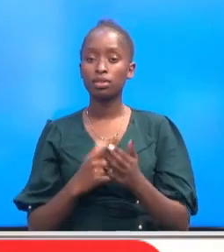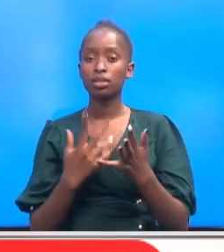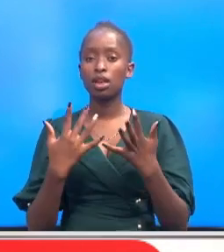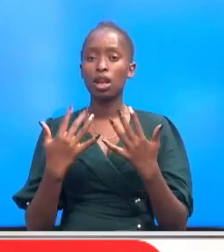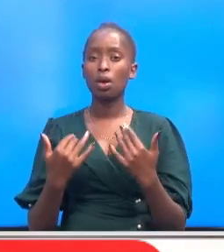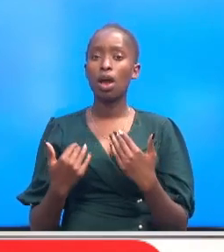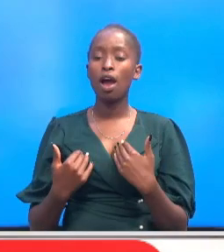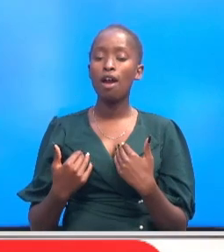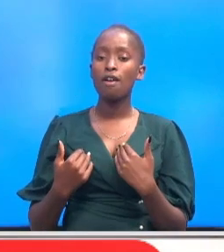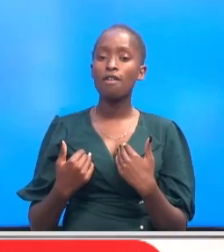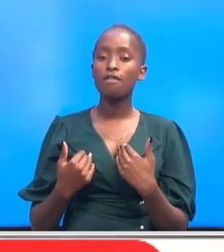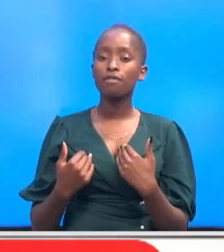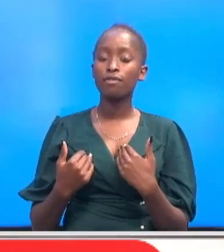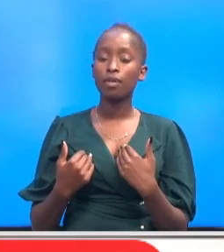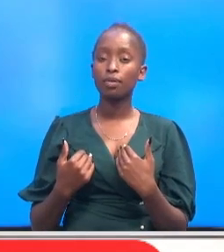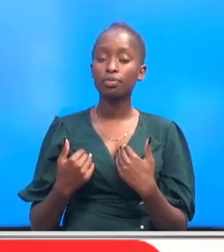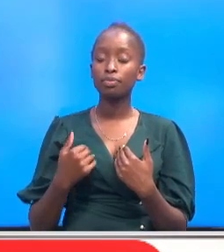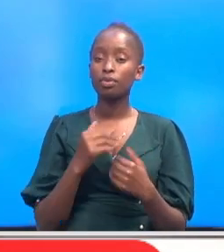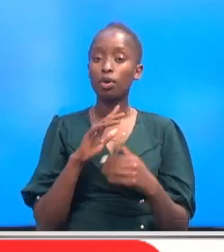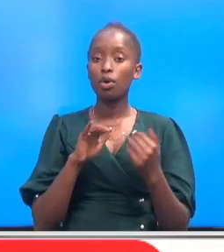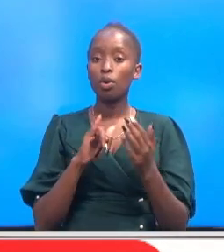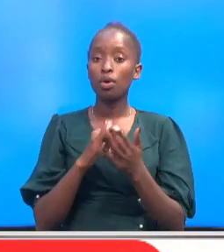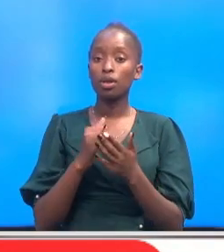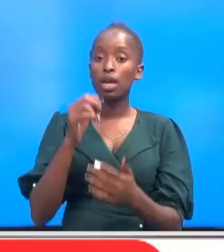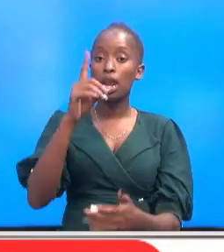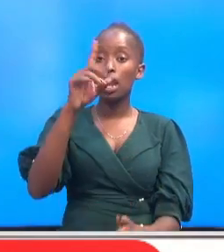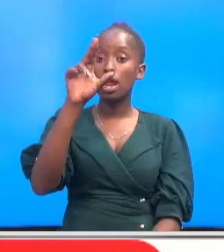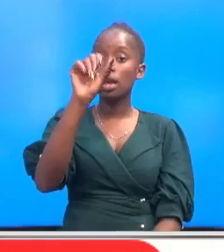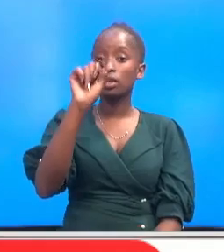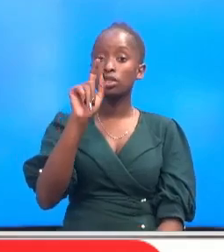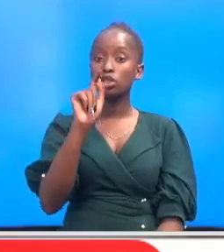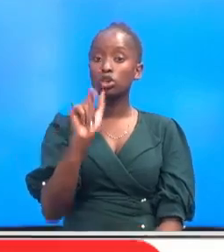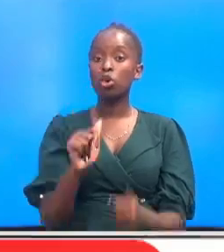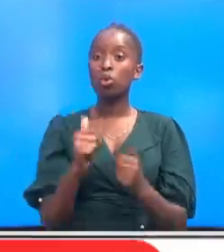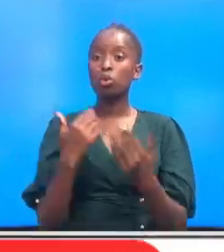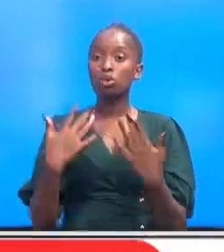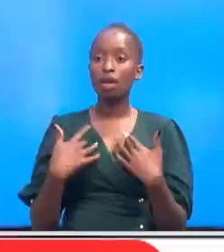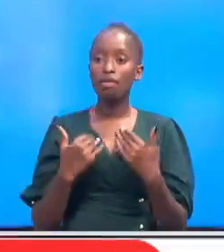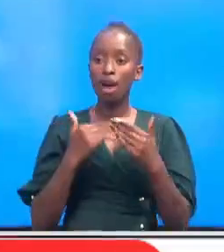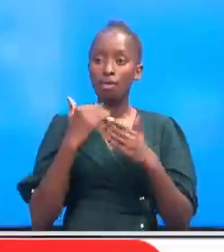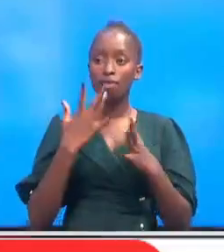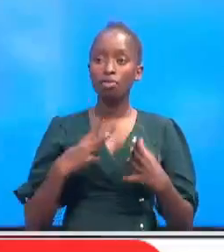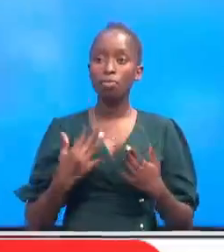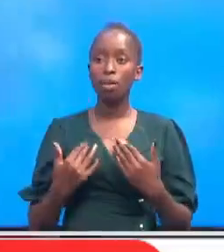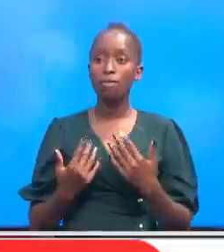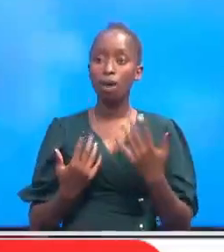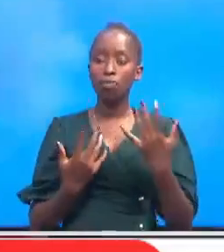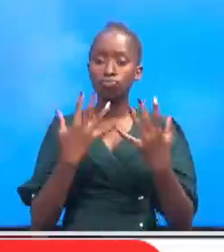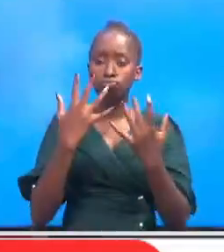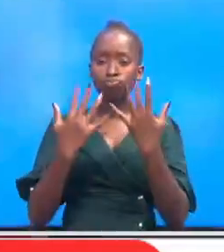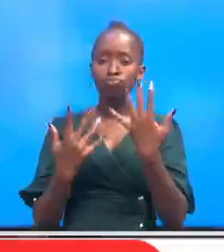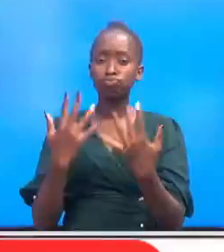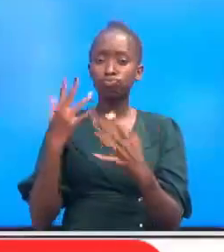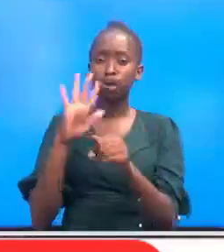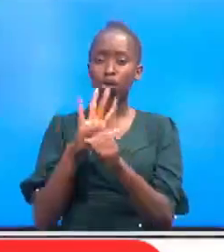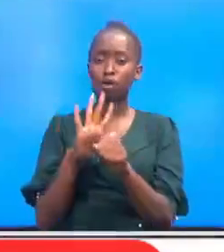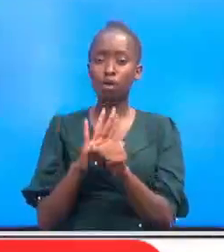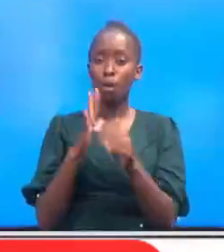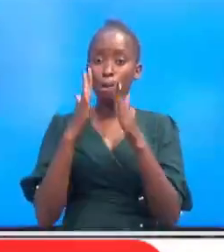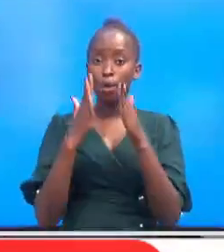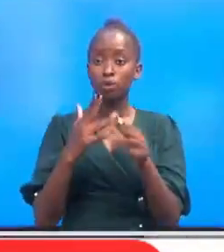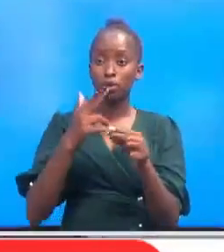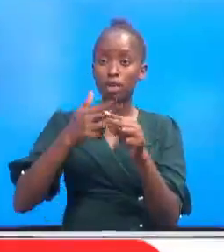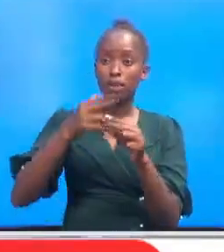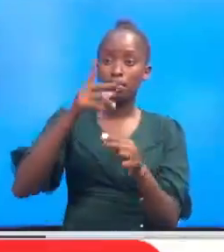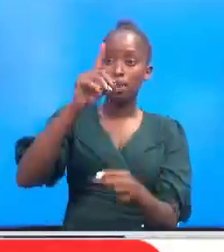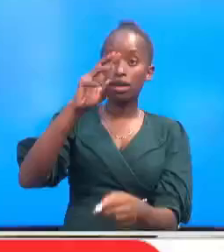baada ya kuchoma kwa wezi wa kuku na mbuzi katika eneo la kangai mwea kulingana na Damaris wa elimu